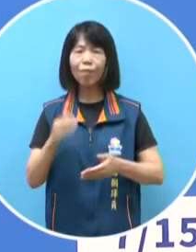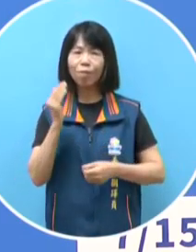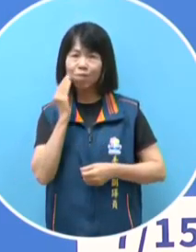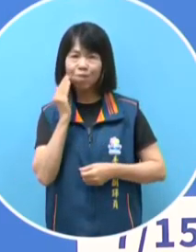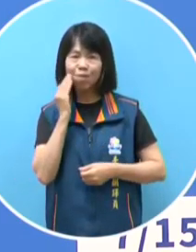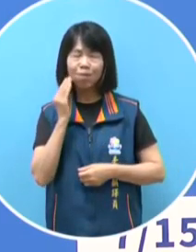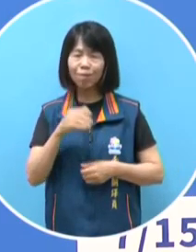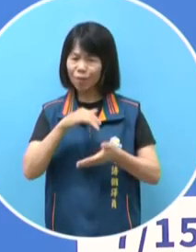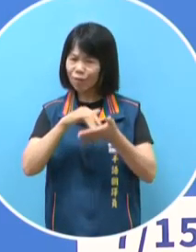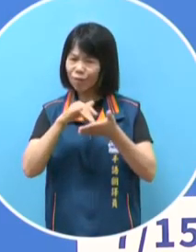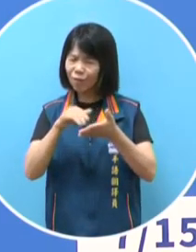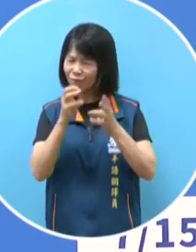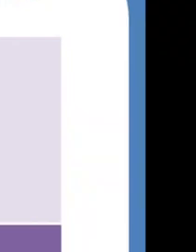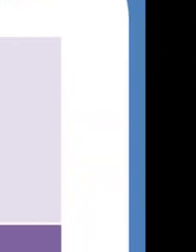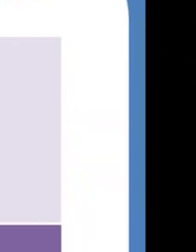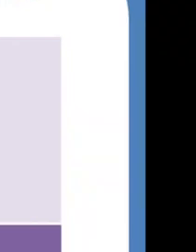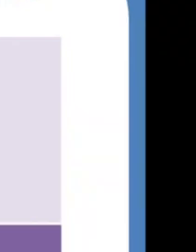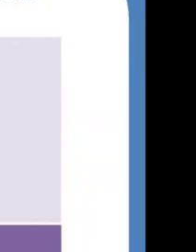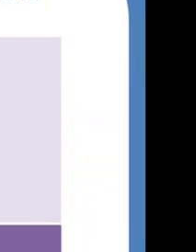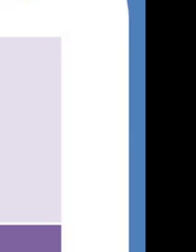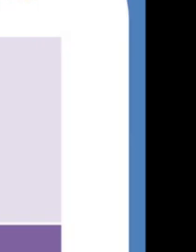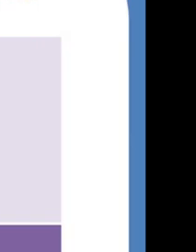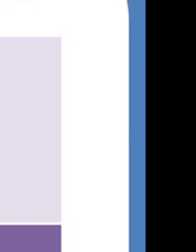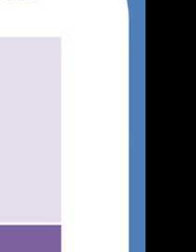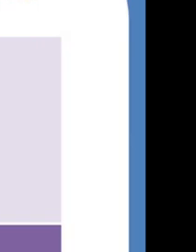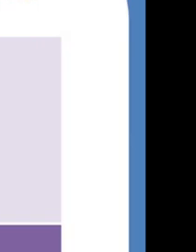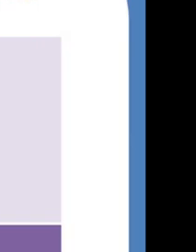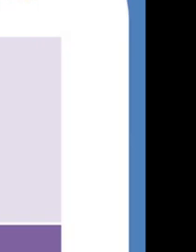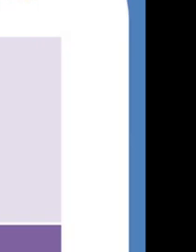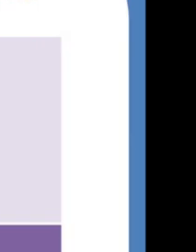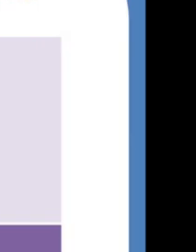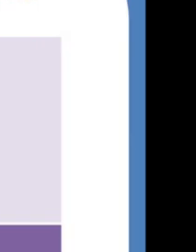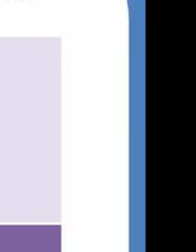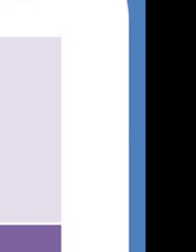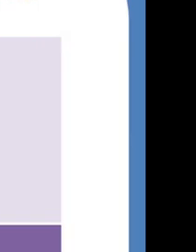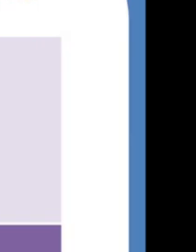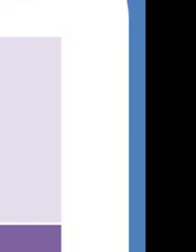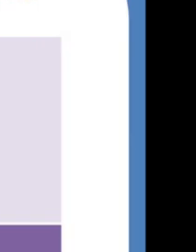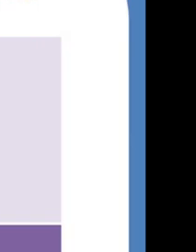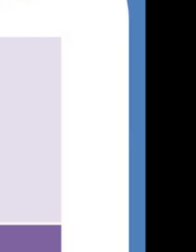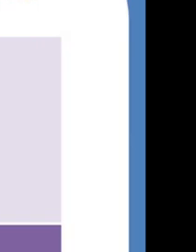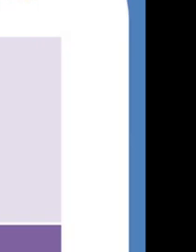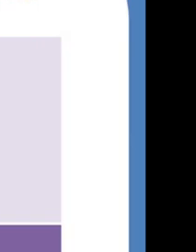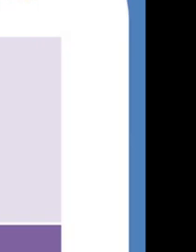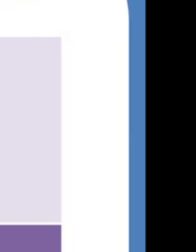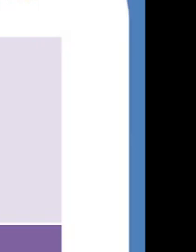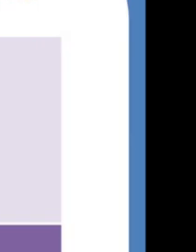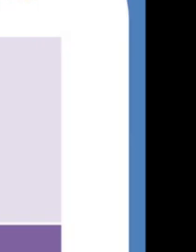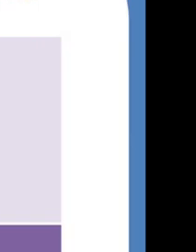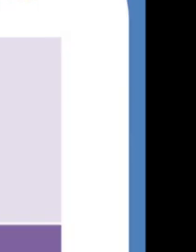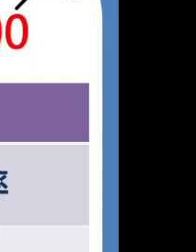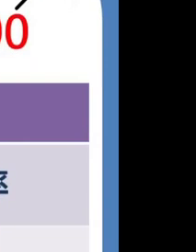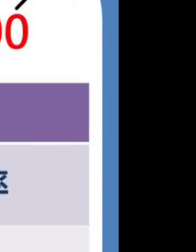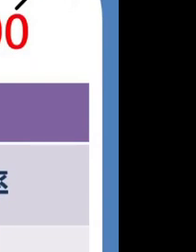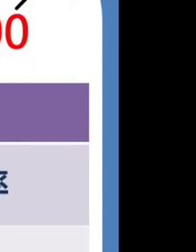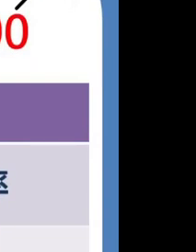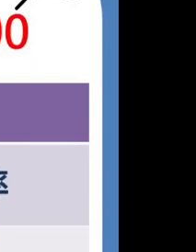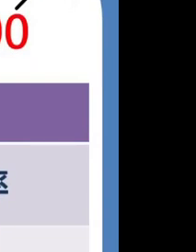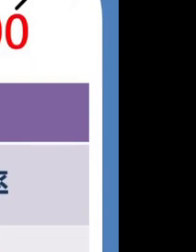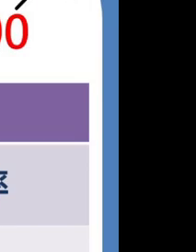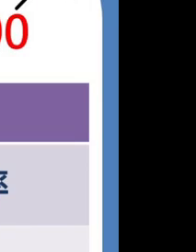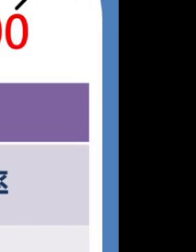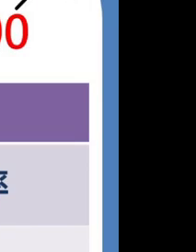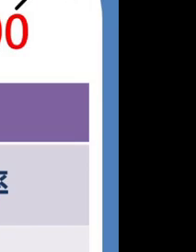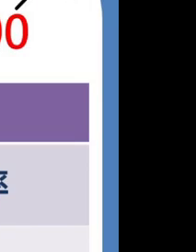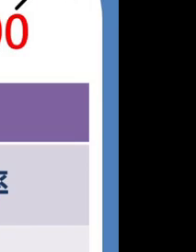都算得非常非常的精准。 14号的长者疫苗接种，花莲县各乡镇市都超过90%以上。花莲县的